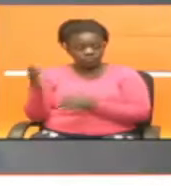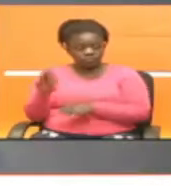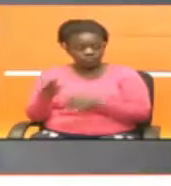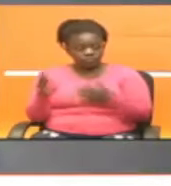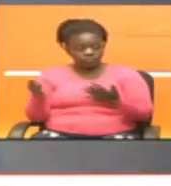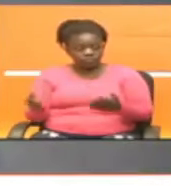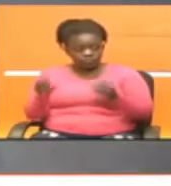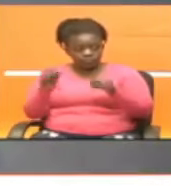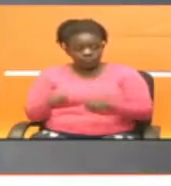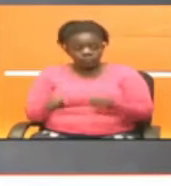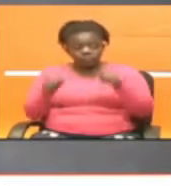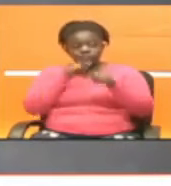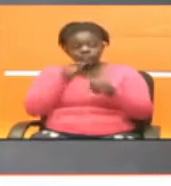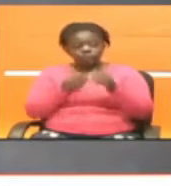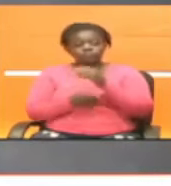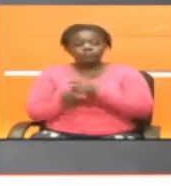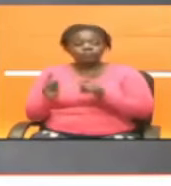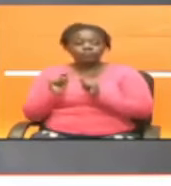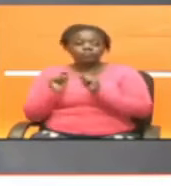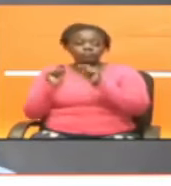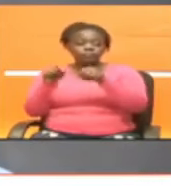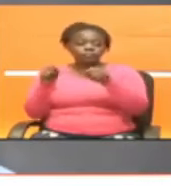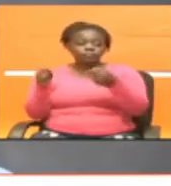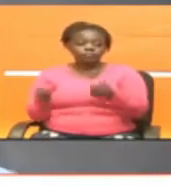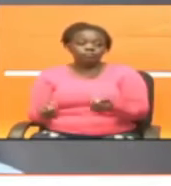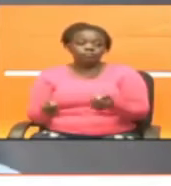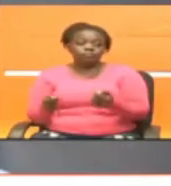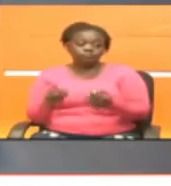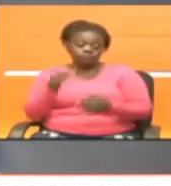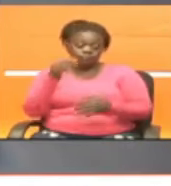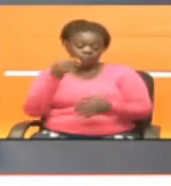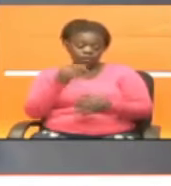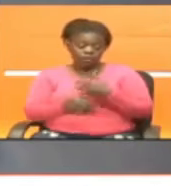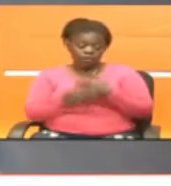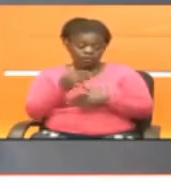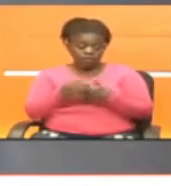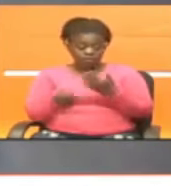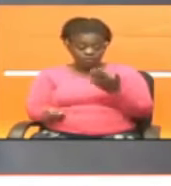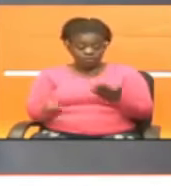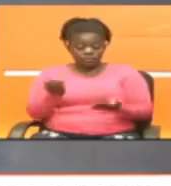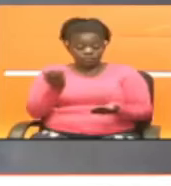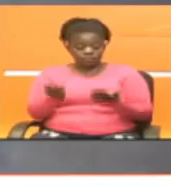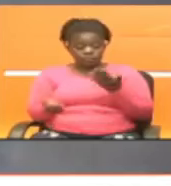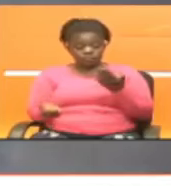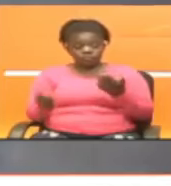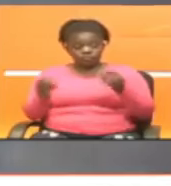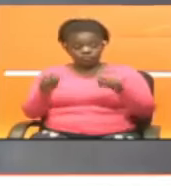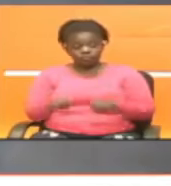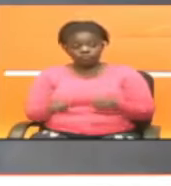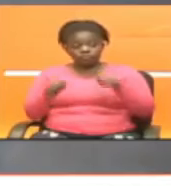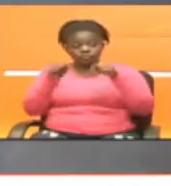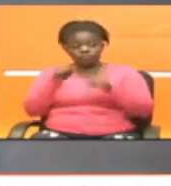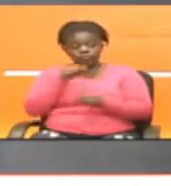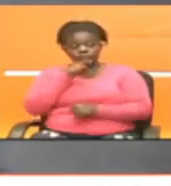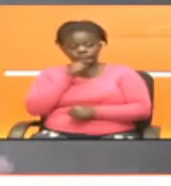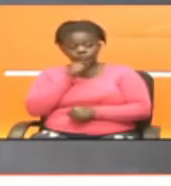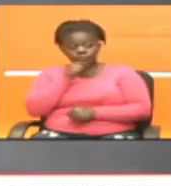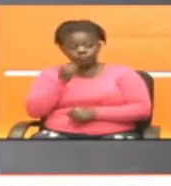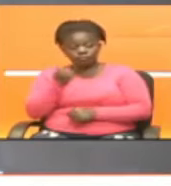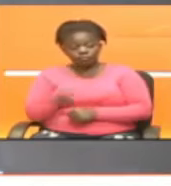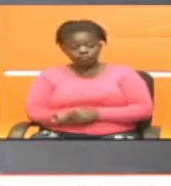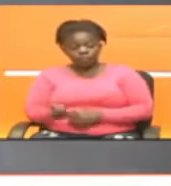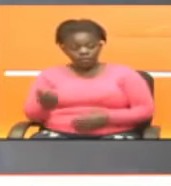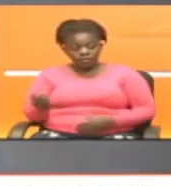kati bakyamaani bakedde kujja ne beerula ensalosalo teweerudde kati omukyamaani omu